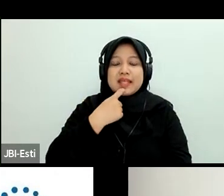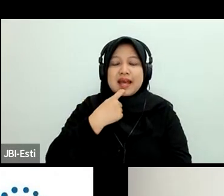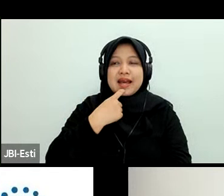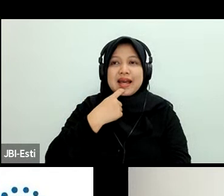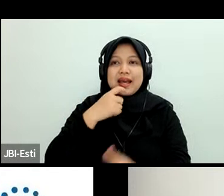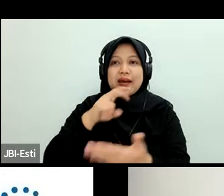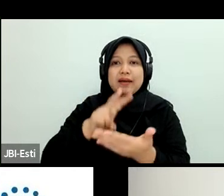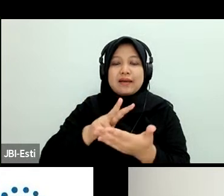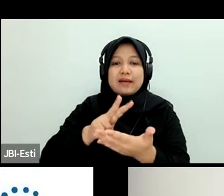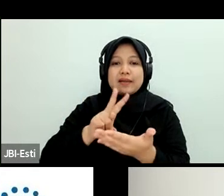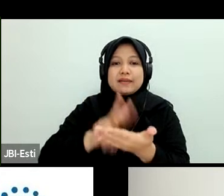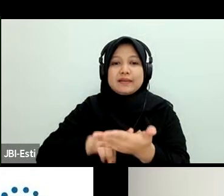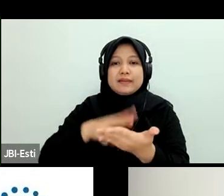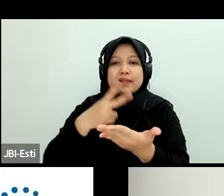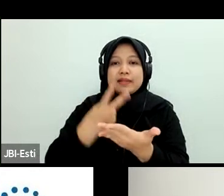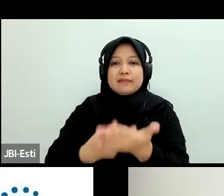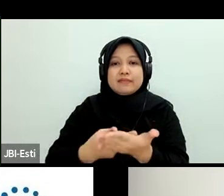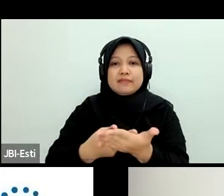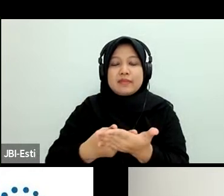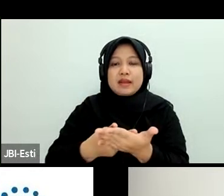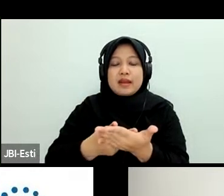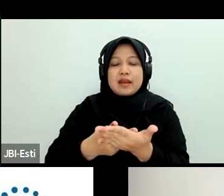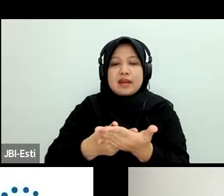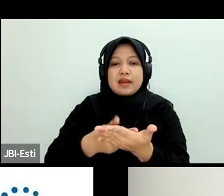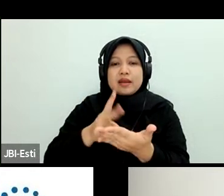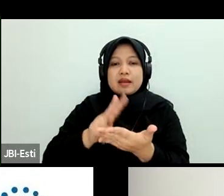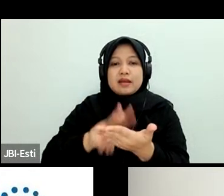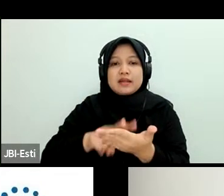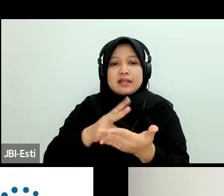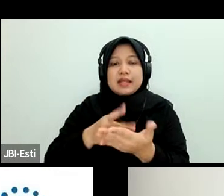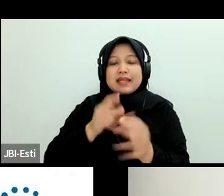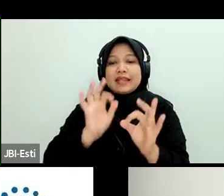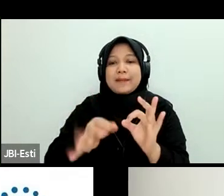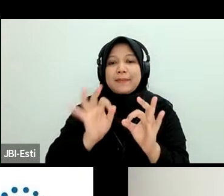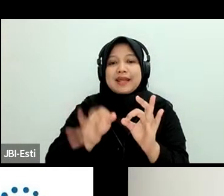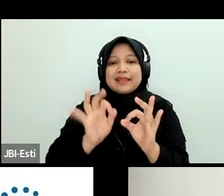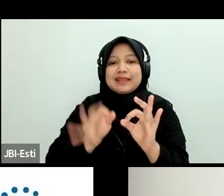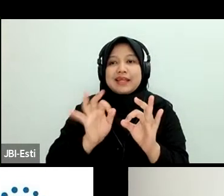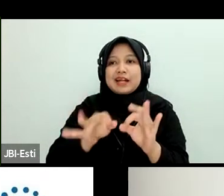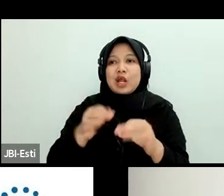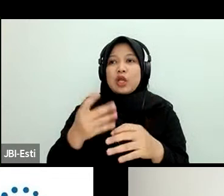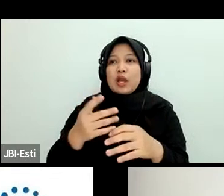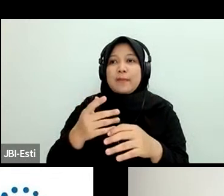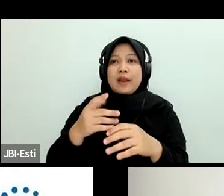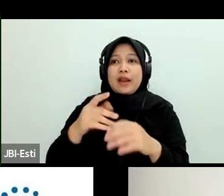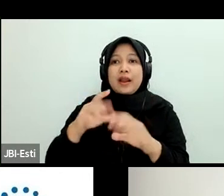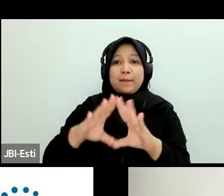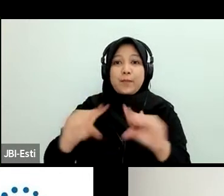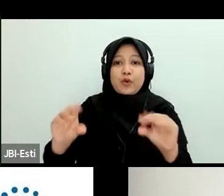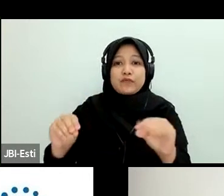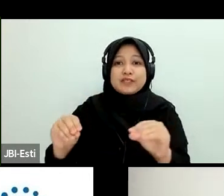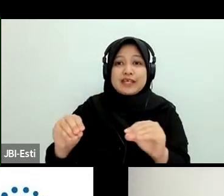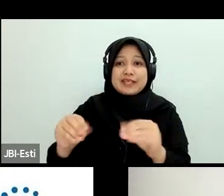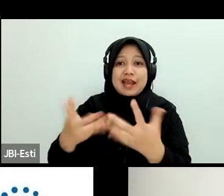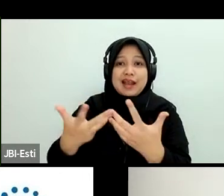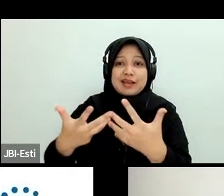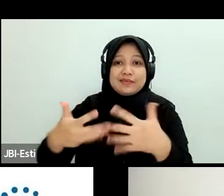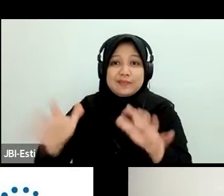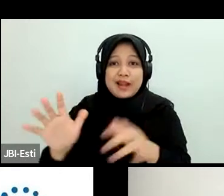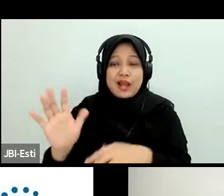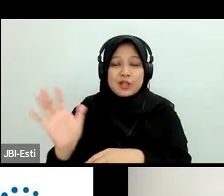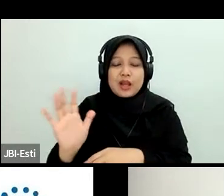interpreter ya apakah profesinya akan hilang kalau dalam perkembangan di kajian Lego